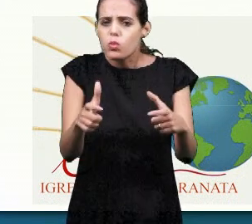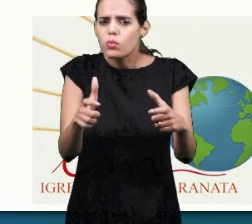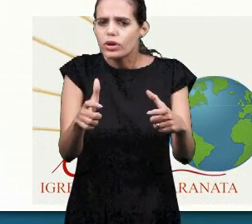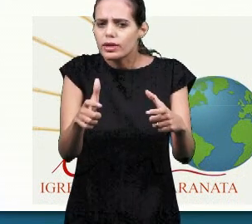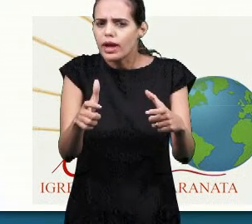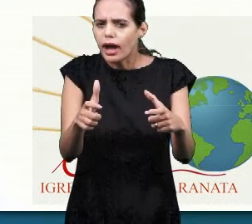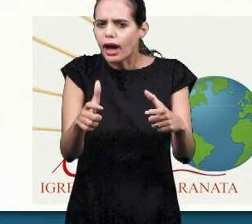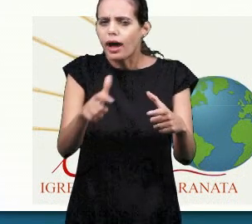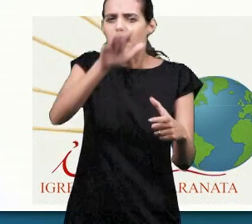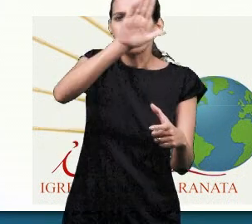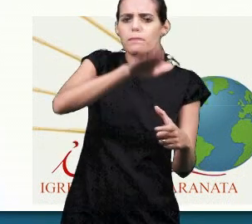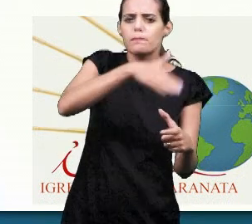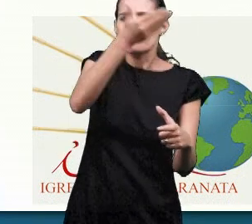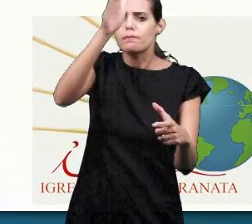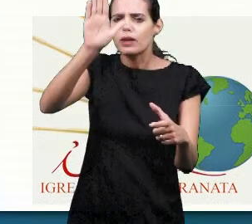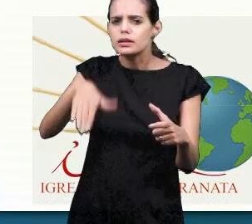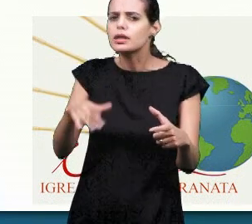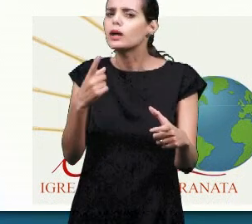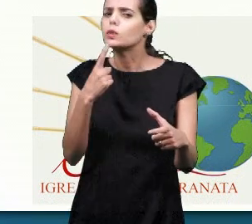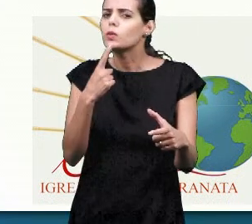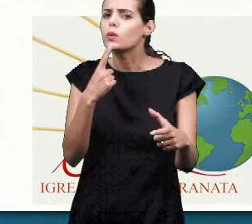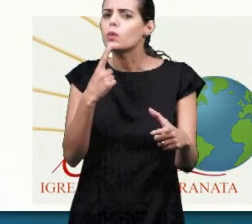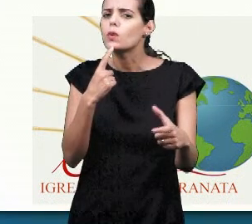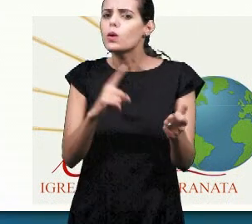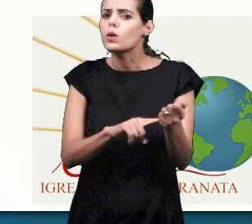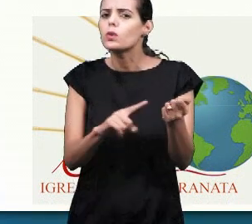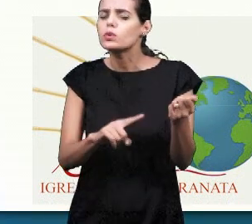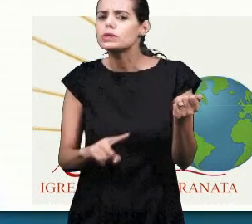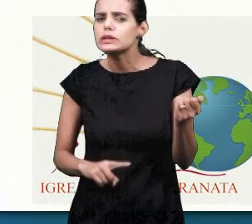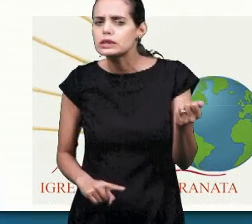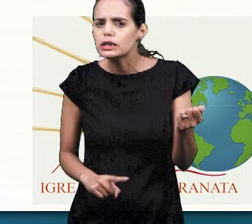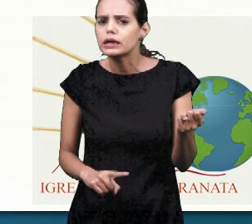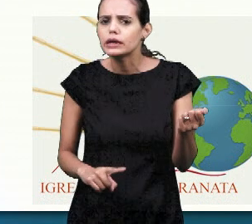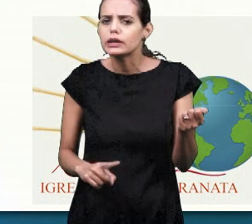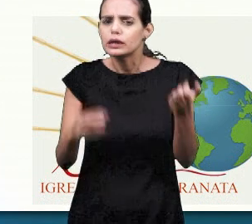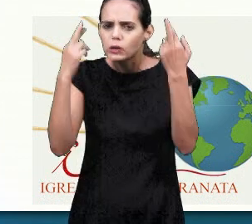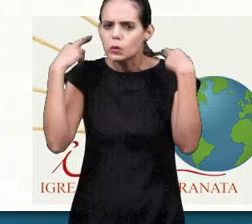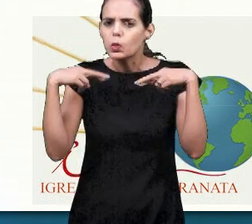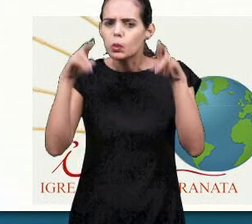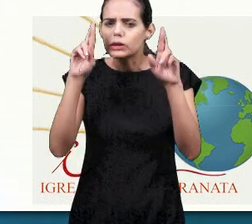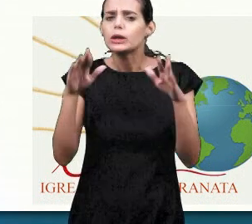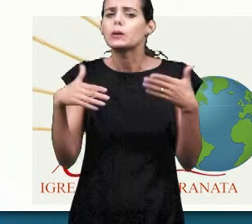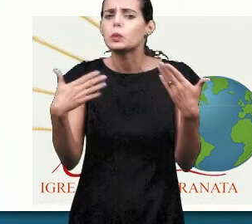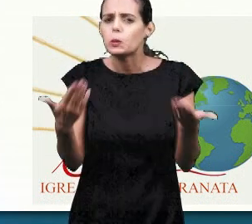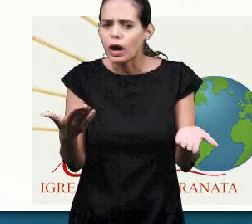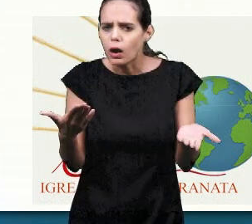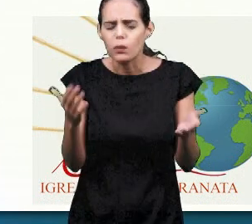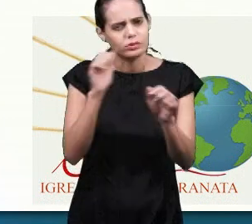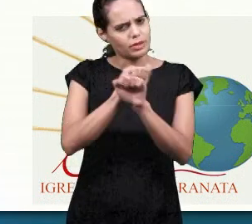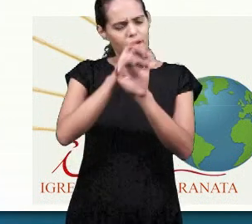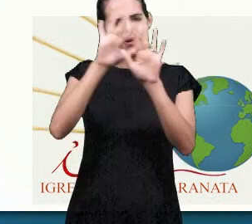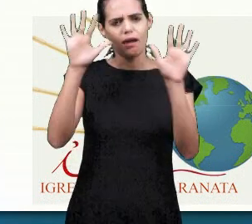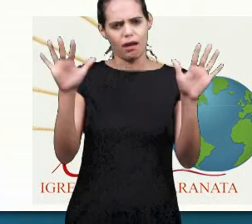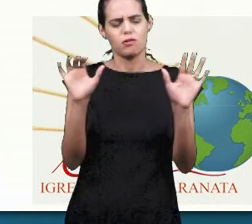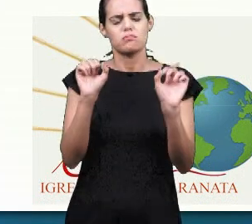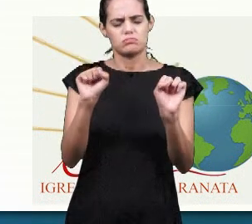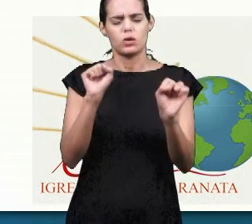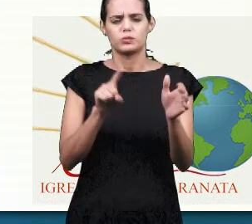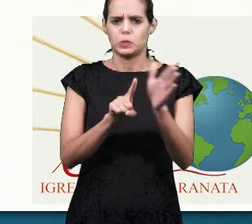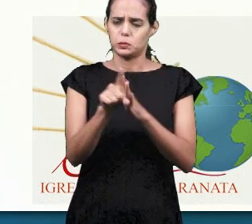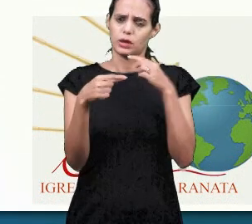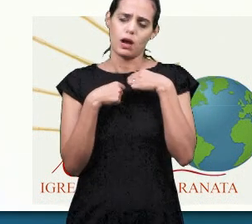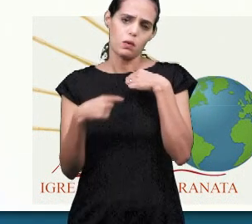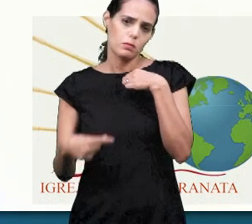clair ici pour les adolescents. S'il y a un doute, demandez aux parents, aux pasteurs d'église, mais la question est claire.